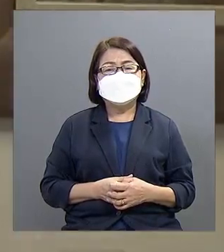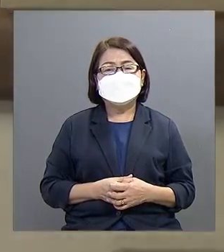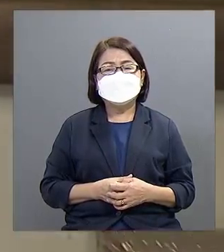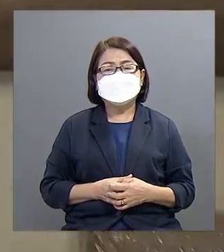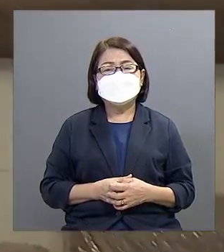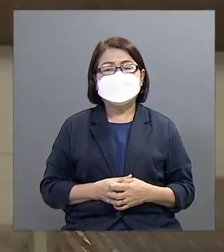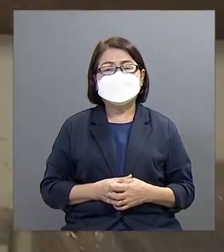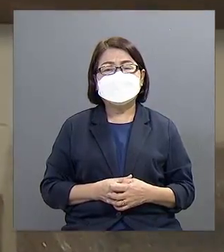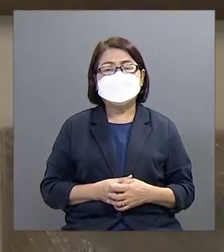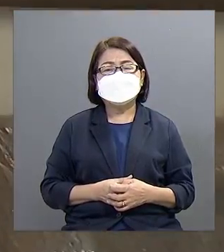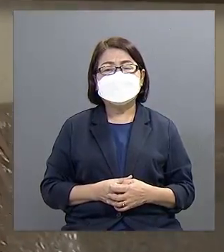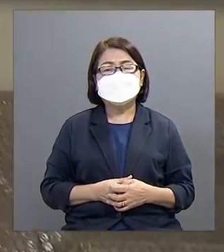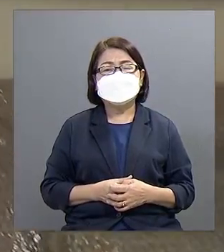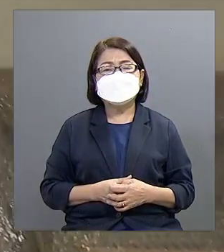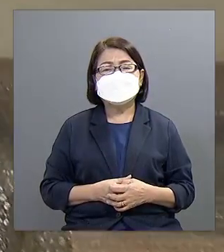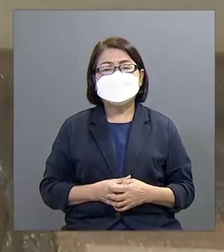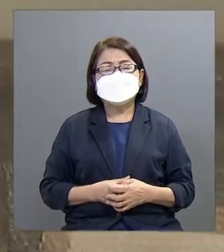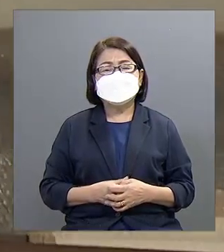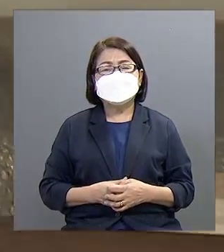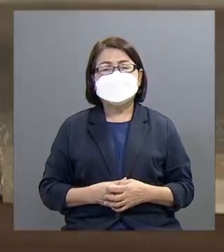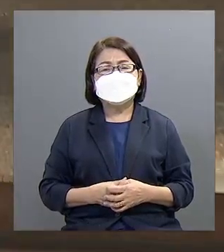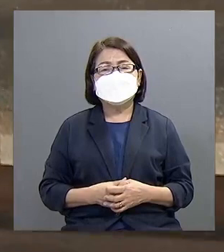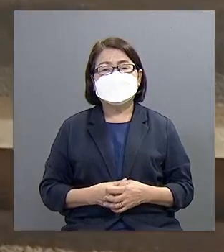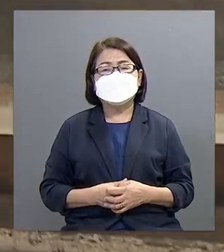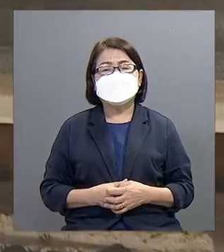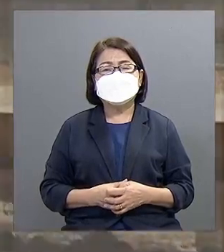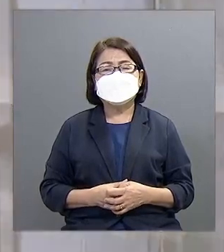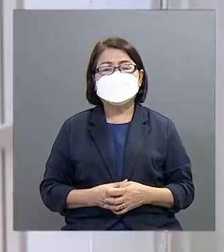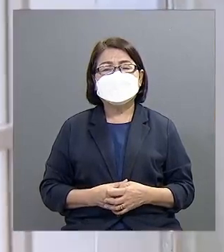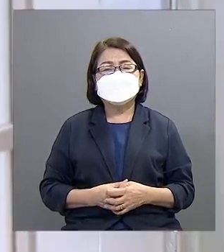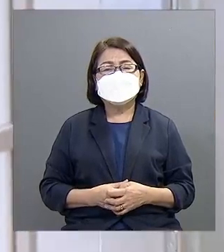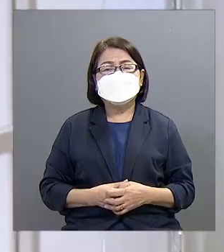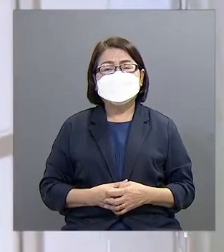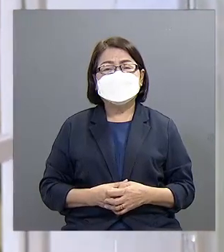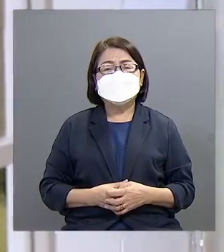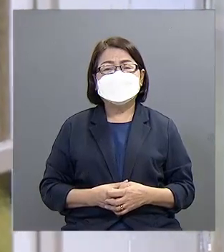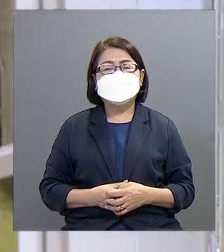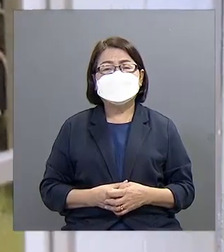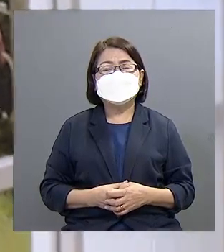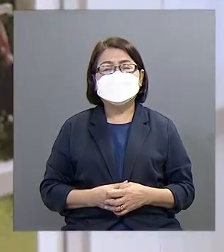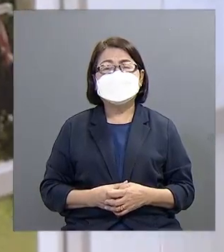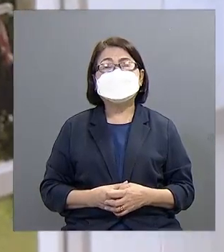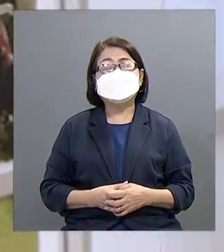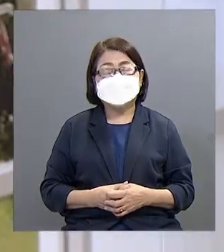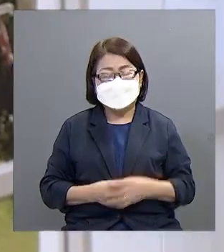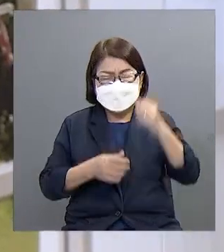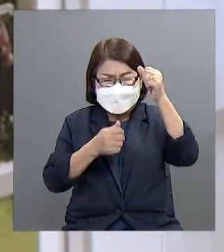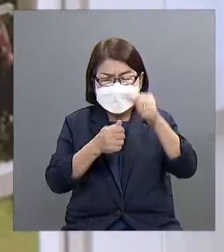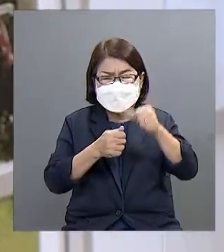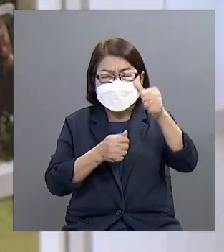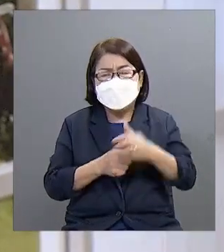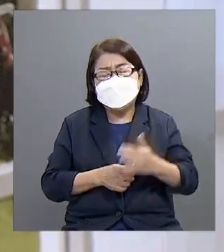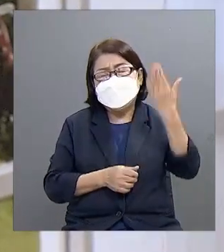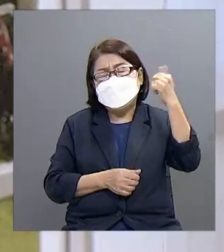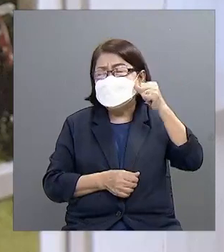ถ้า ังพอจะจำกันได้นะครับเมื่อไม่กี่วันก่อนนี้อาจารย์สม